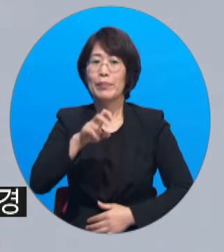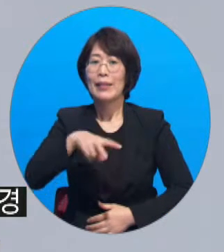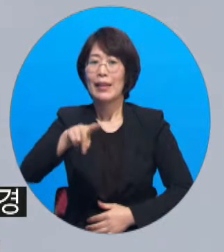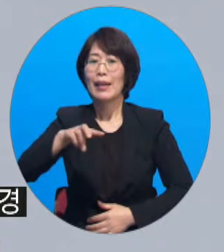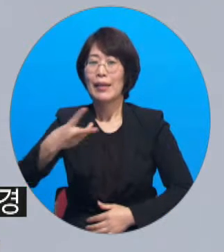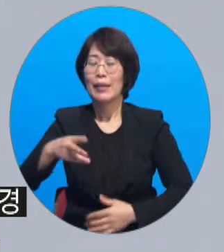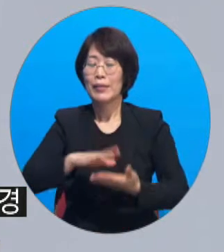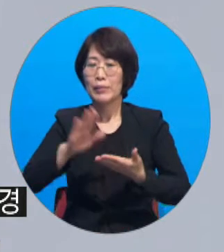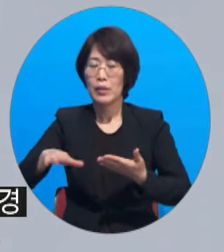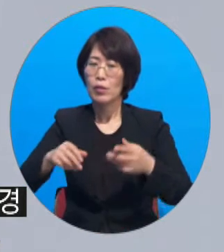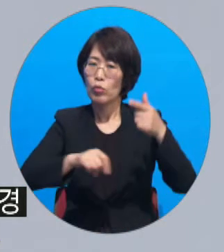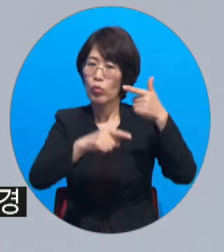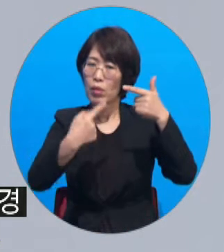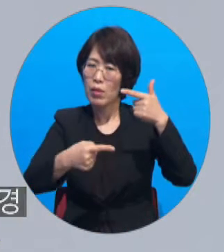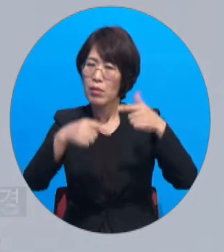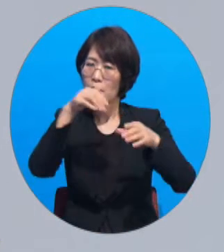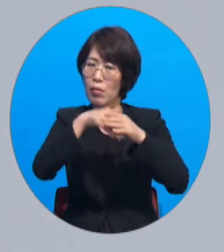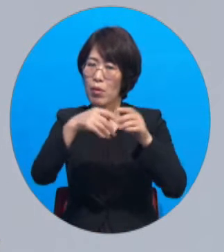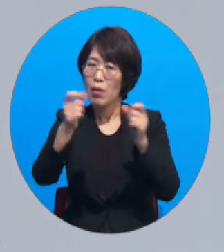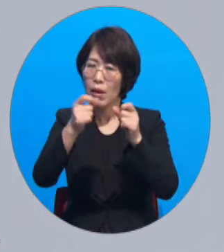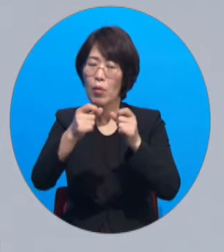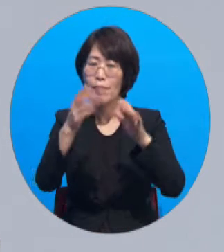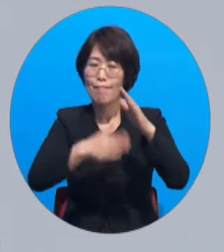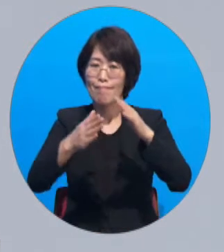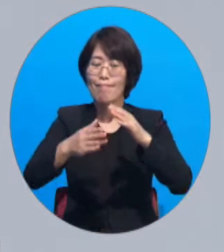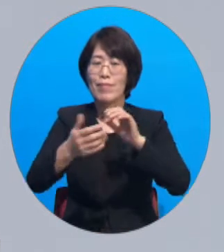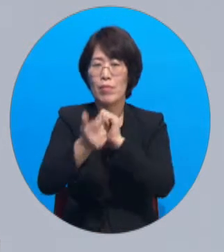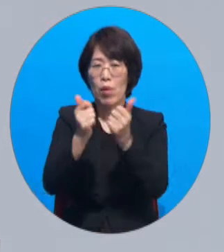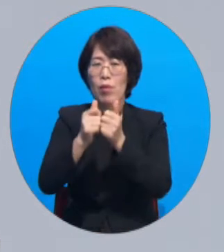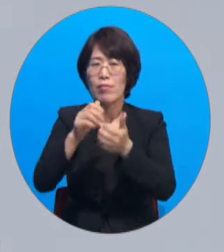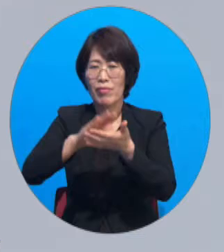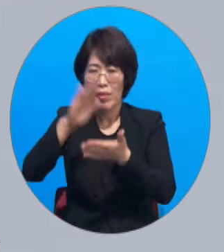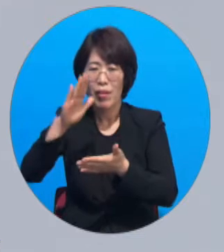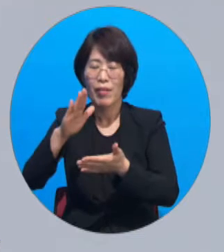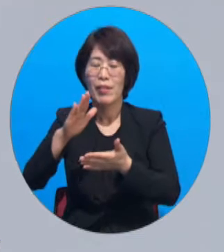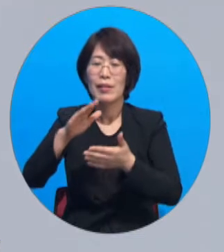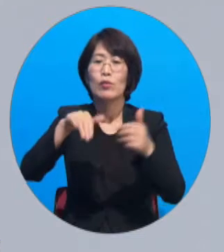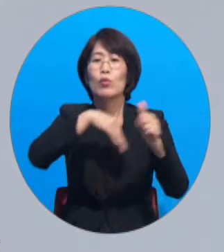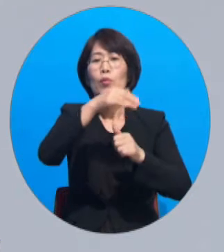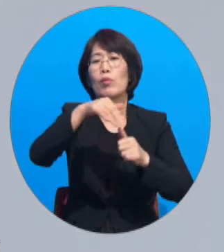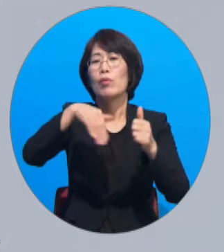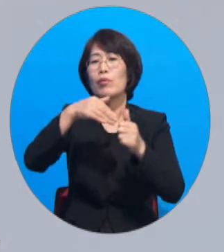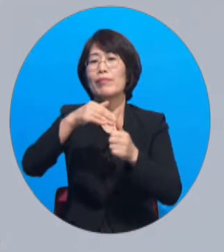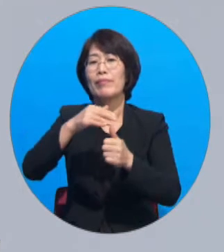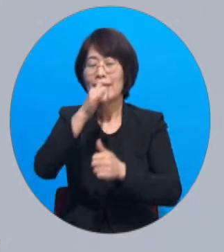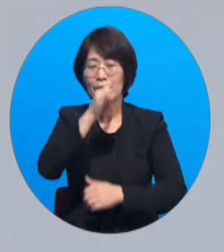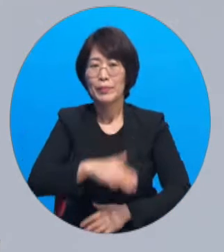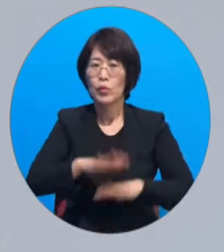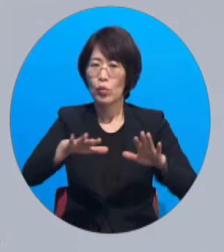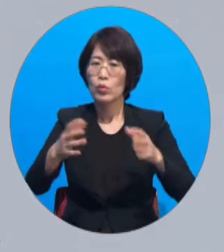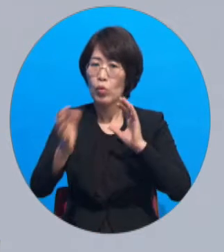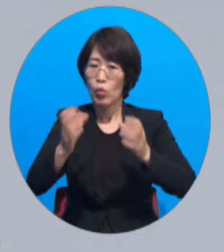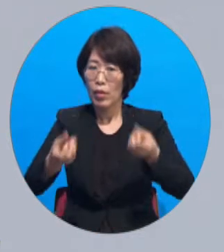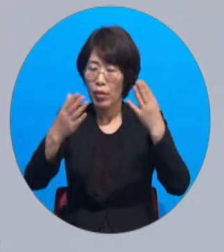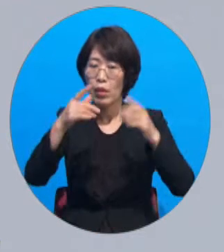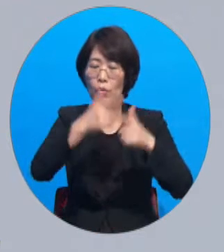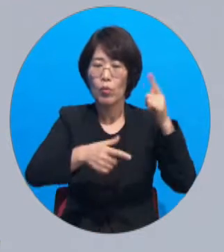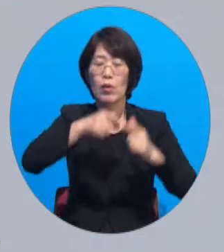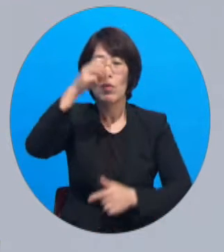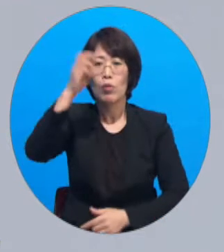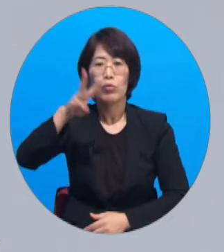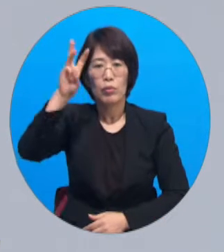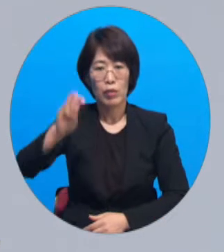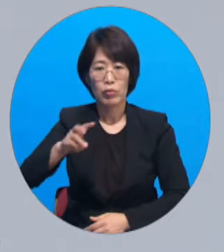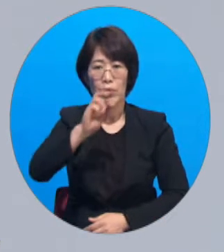본격적인 선고 레이스 가 시작되면서 각 후보들의 열기 또한 뜨거워지고 있습니다 오늘 토론은 목포 여수 광주 mbc